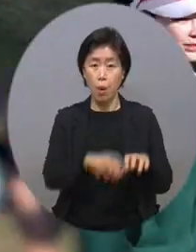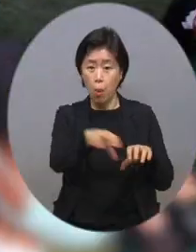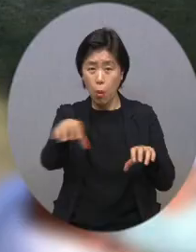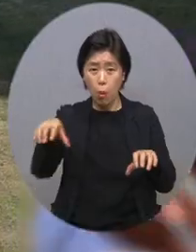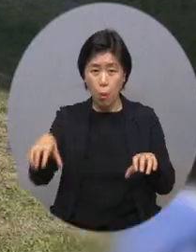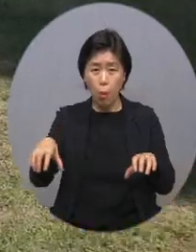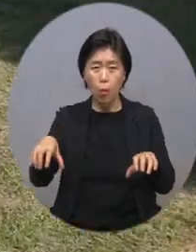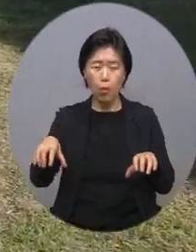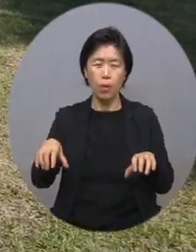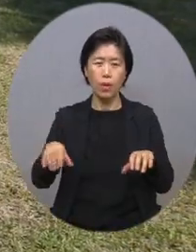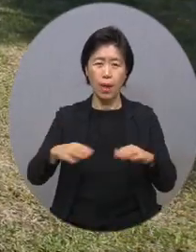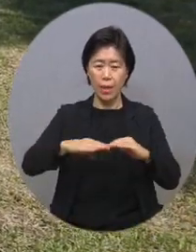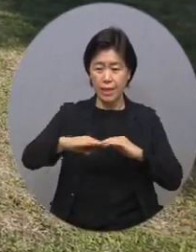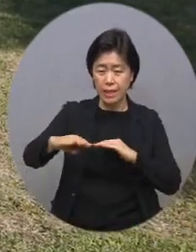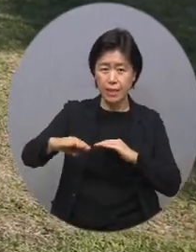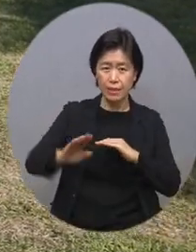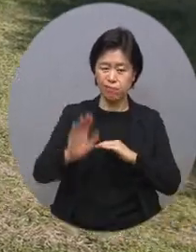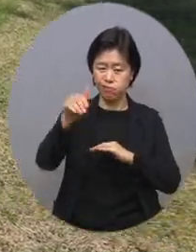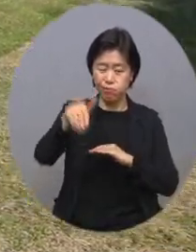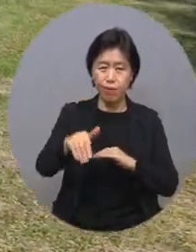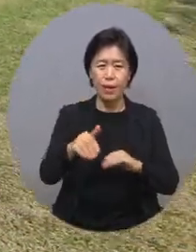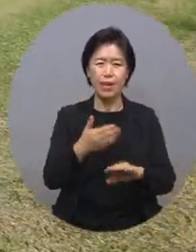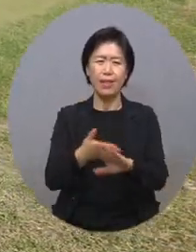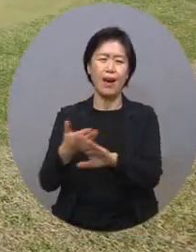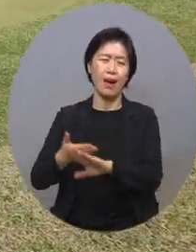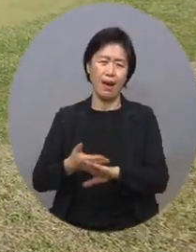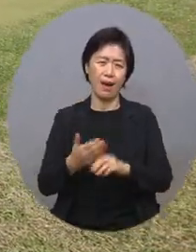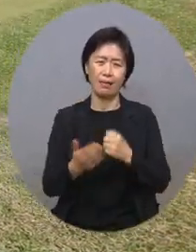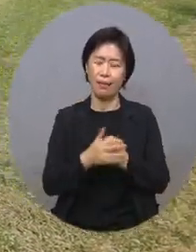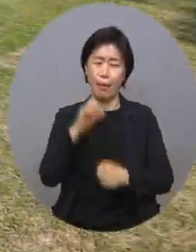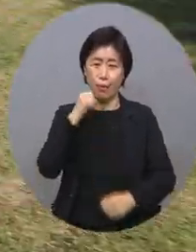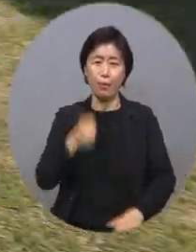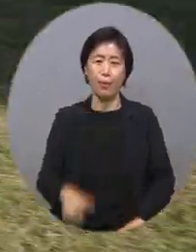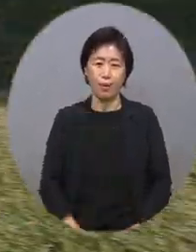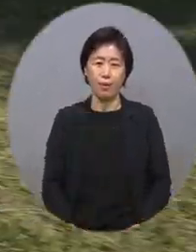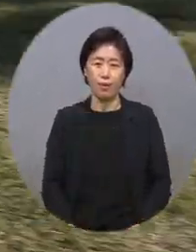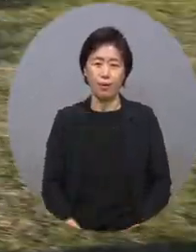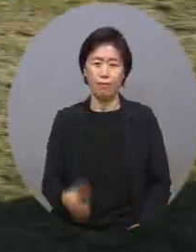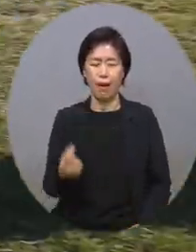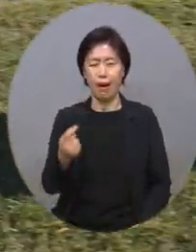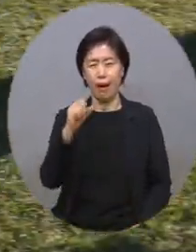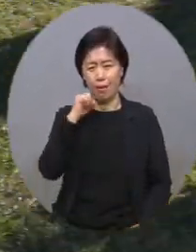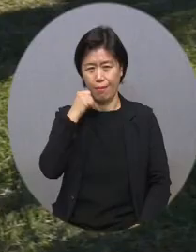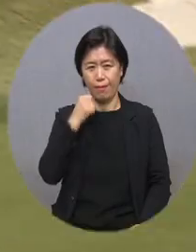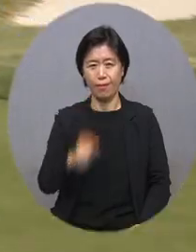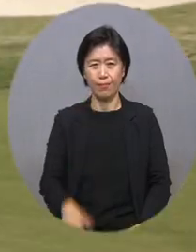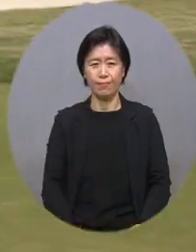달라서. 맞아. 매 홀마다 다 달라서 그런 거지. 어렵다고